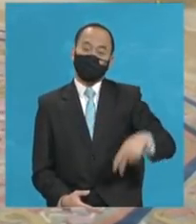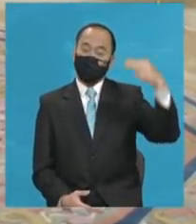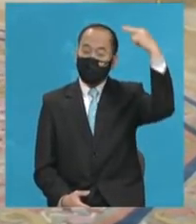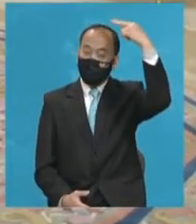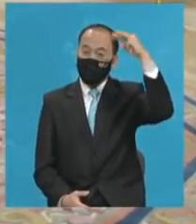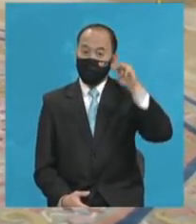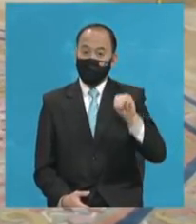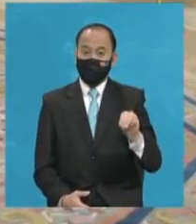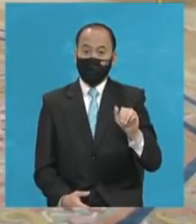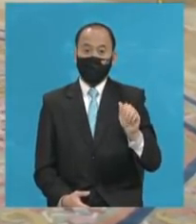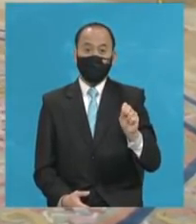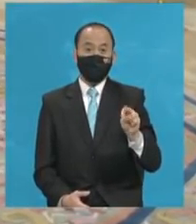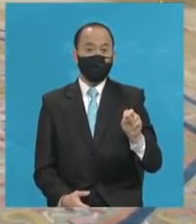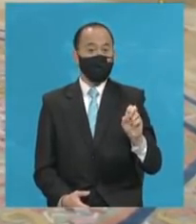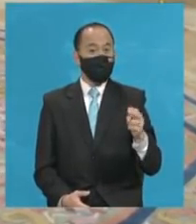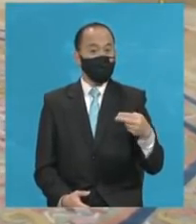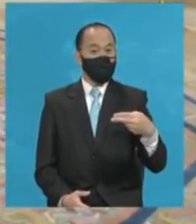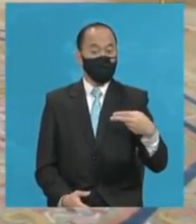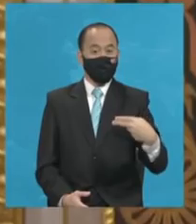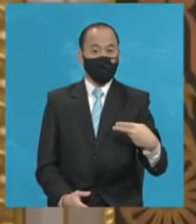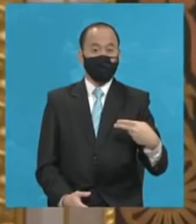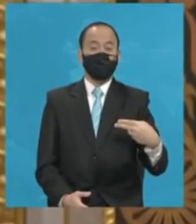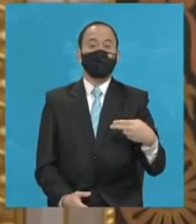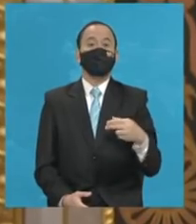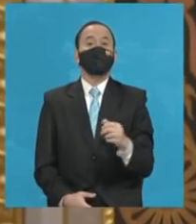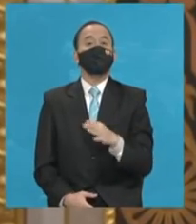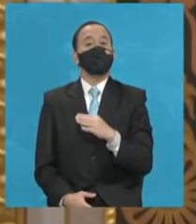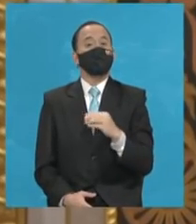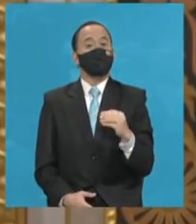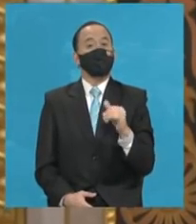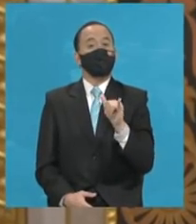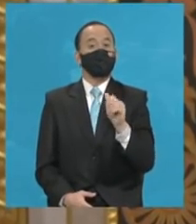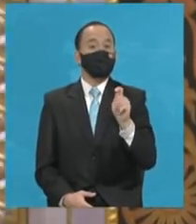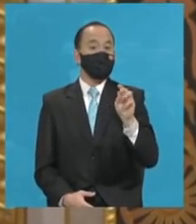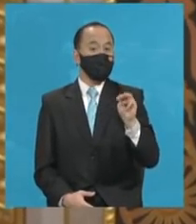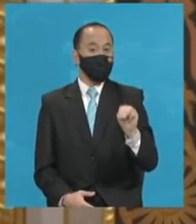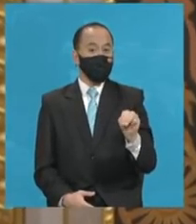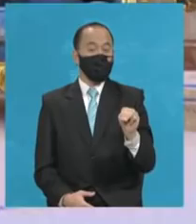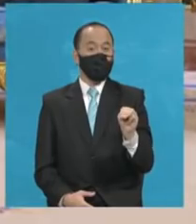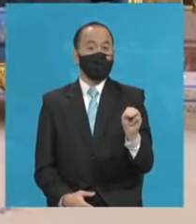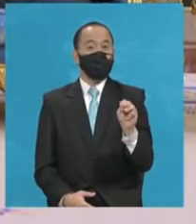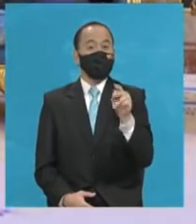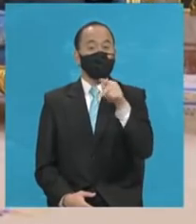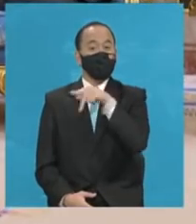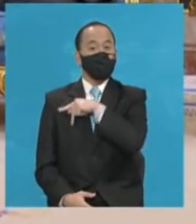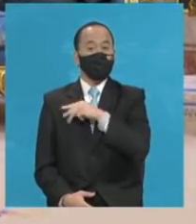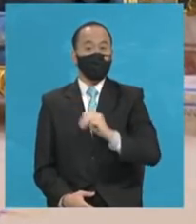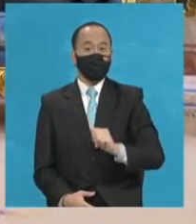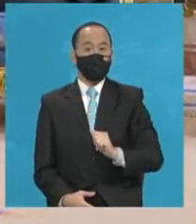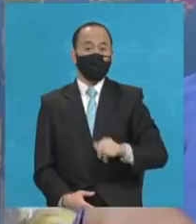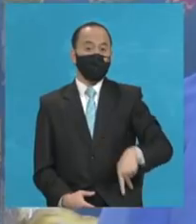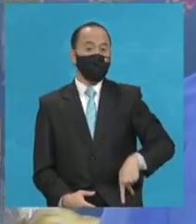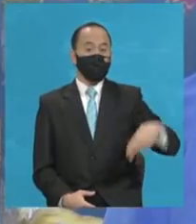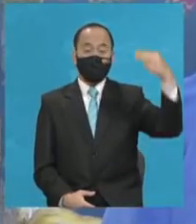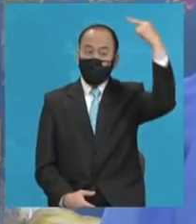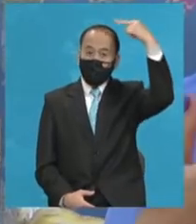MSC daet loket di Kementerian hal-ihwal Luar Negeri dan yang teramat Mulia Paduka Sri pengiran anak